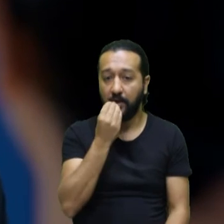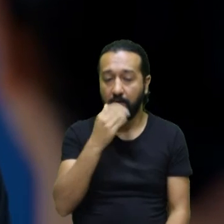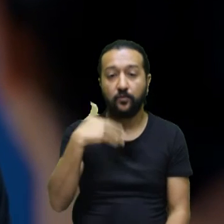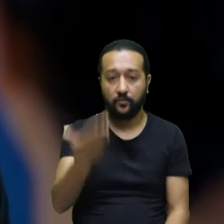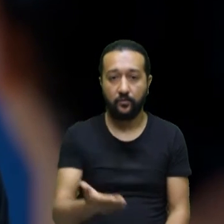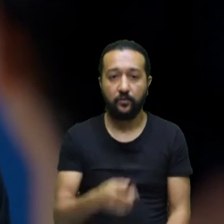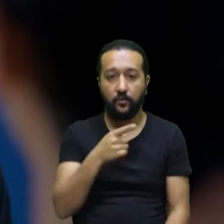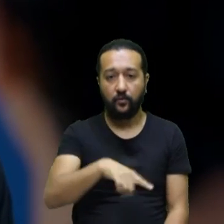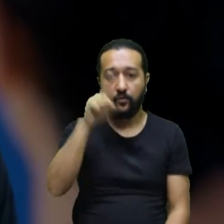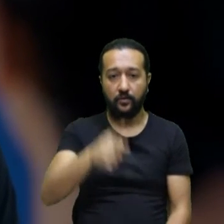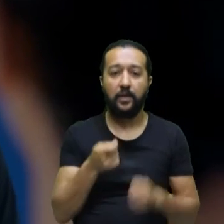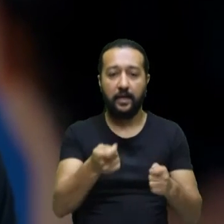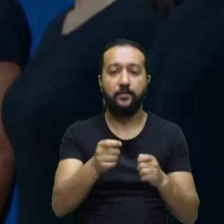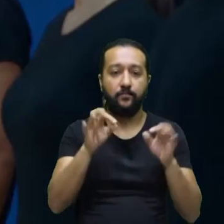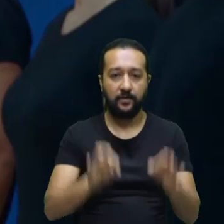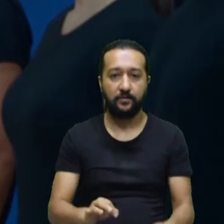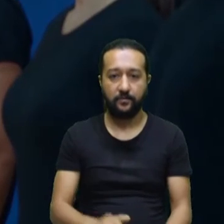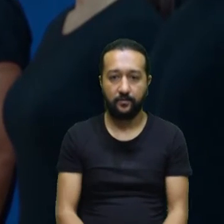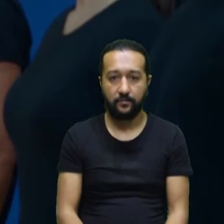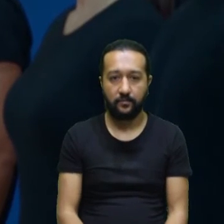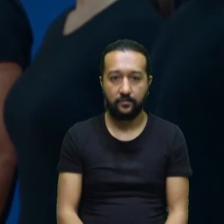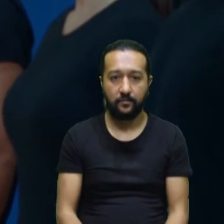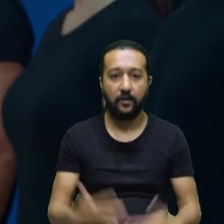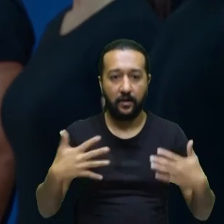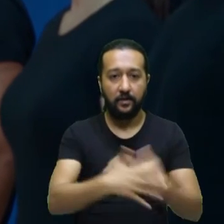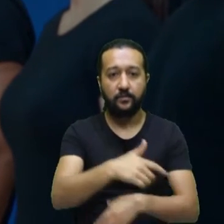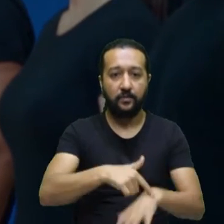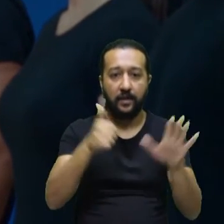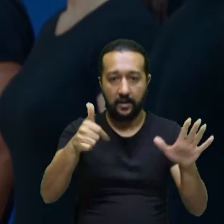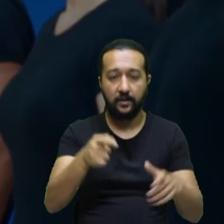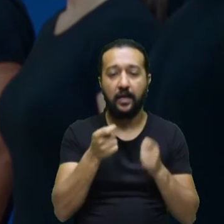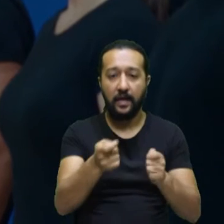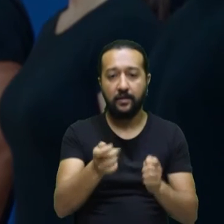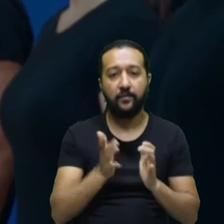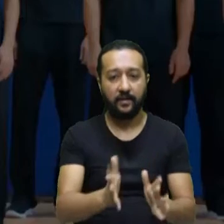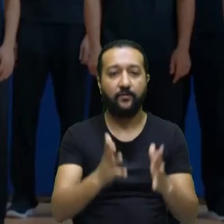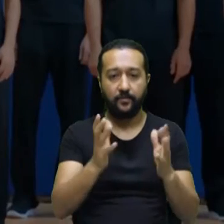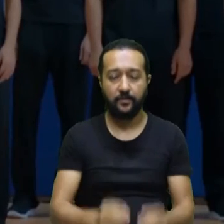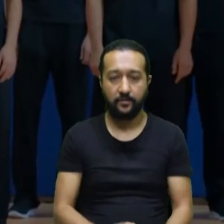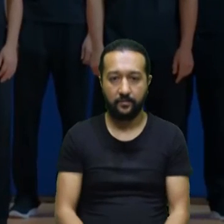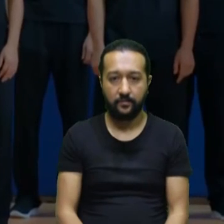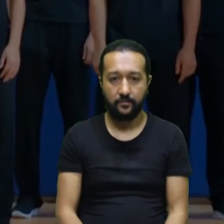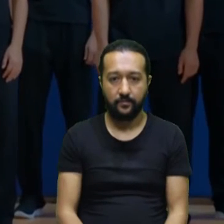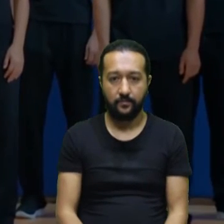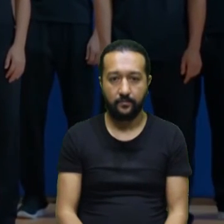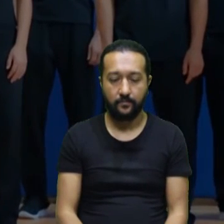Kahvaltıdan sonra o günkü eğitiminiz başlayacak. Akşam 6'ya kadar bu eğitimler devam edecek.